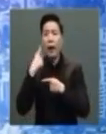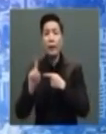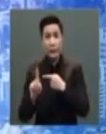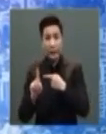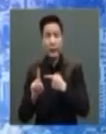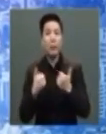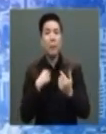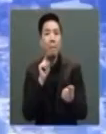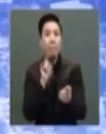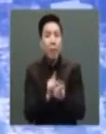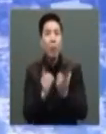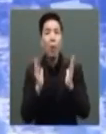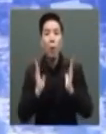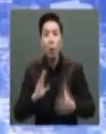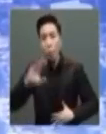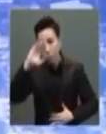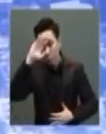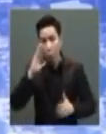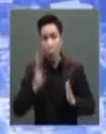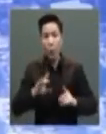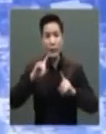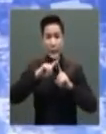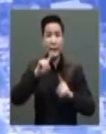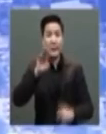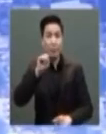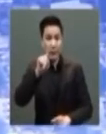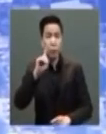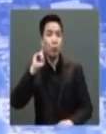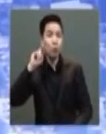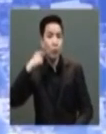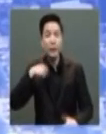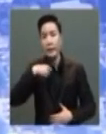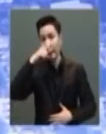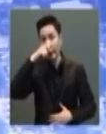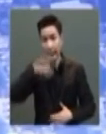ใหม่ในวันนี้เป็นการเกิดขึ้นของผู้ป่วยประมาณ7วันที่แล้วซึ่งเป็นผลย้อนหลัง